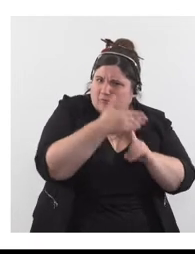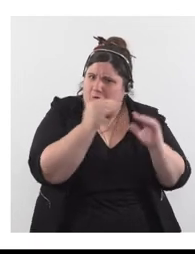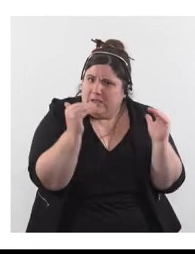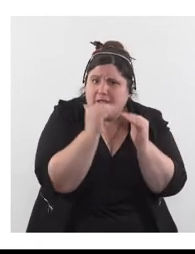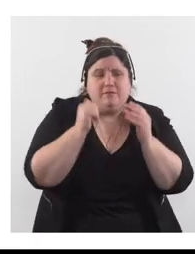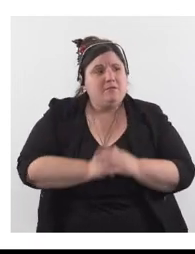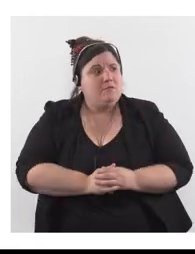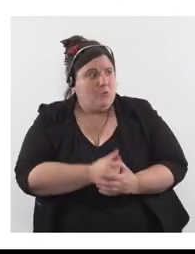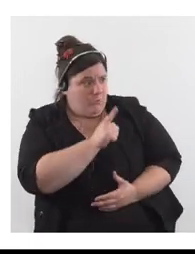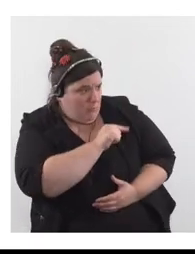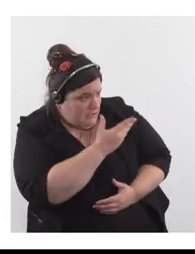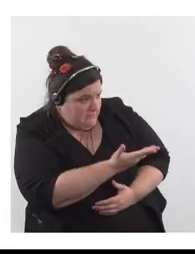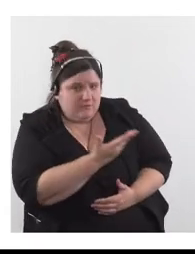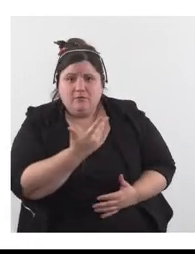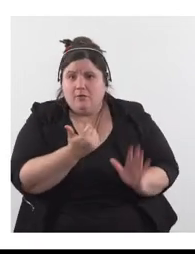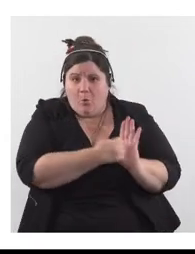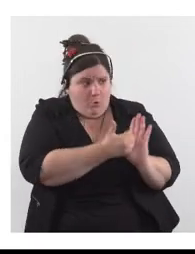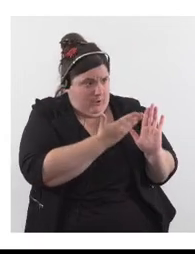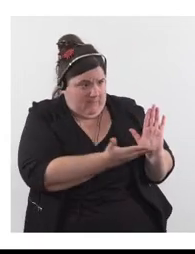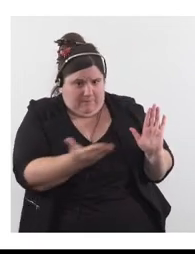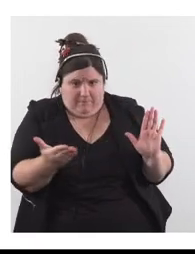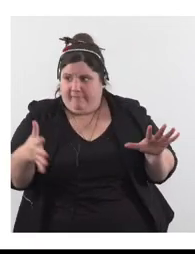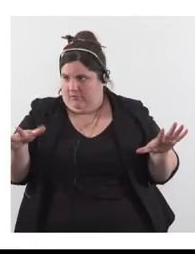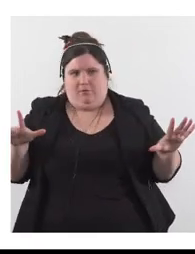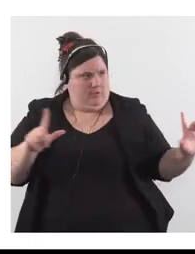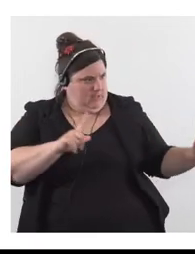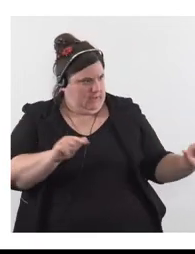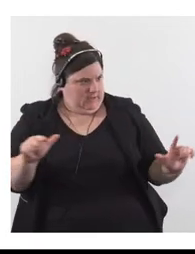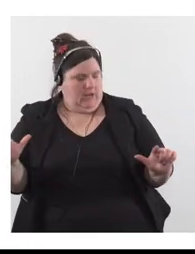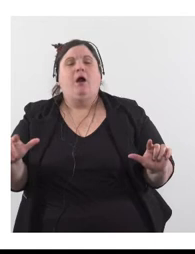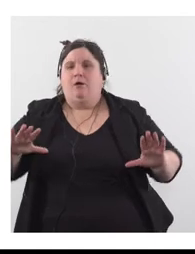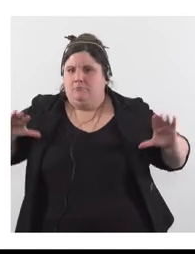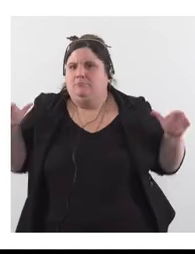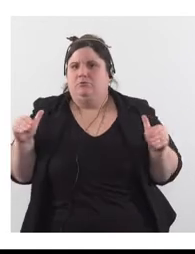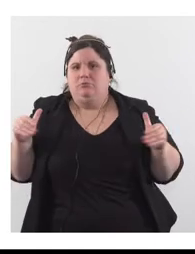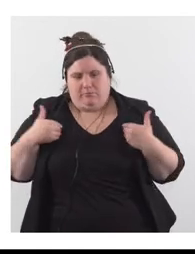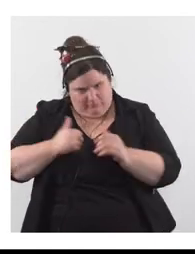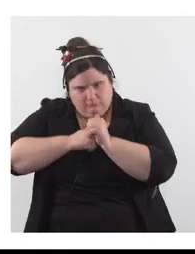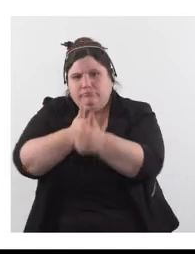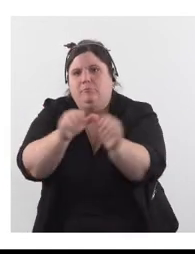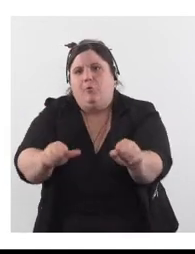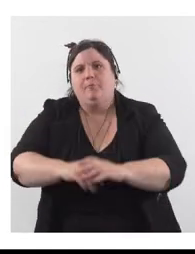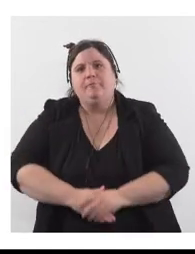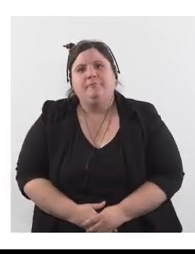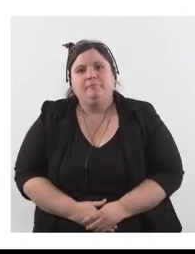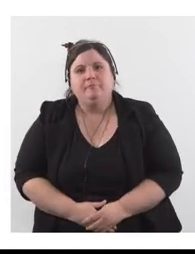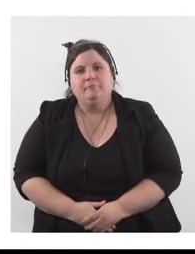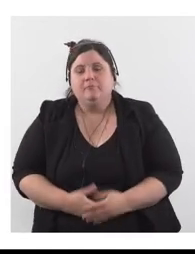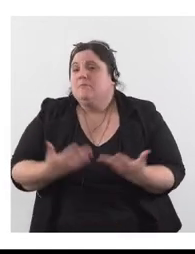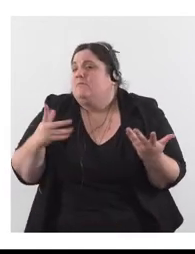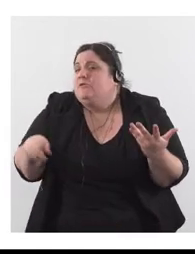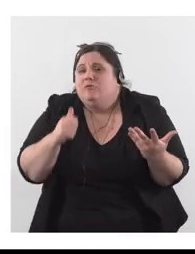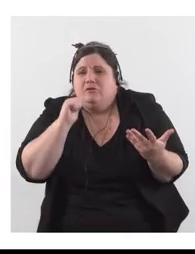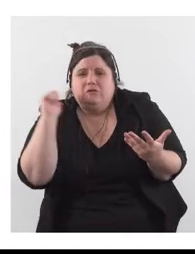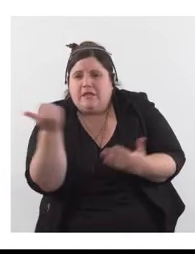Quand on est dans cette situation-là, on doit pouvoir mobiliser différents types de ressources, et chacun va les mobiliser de